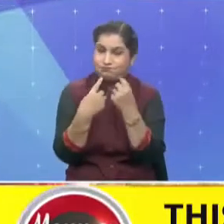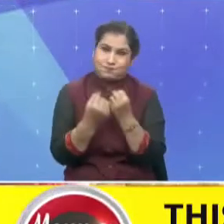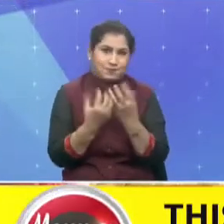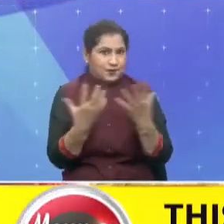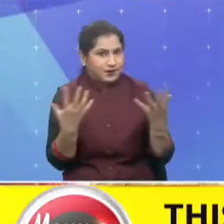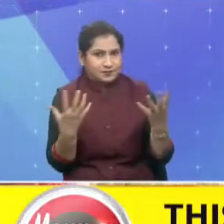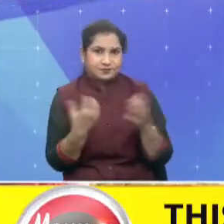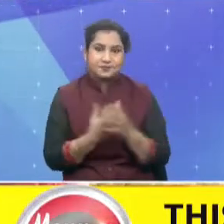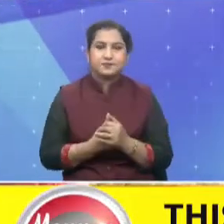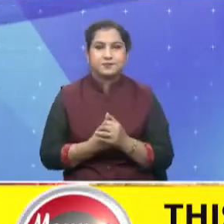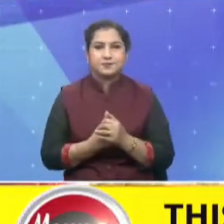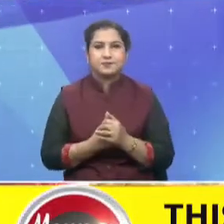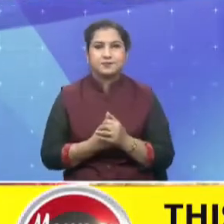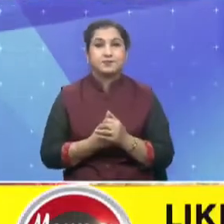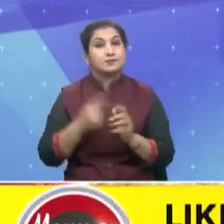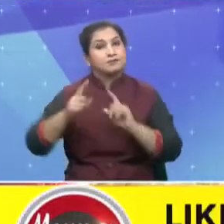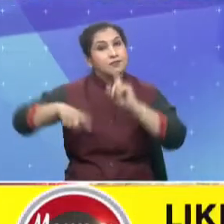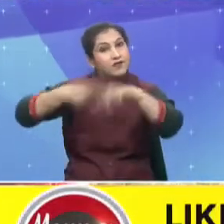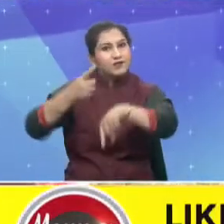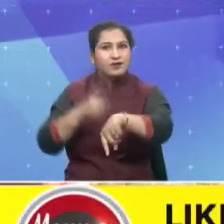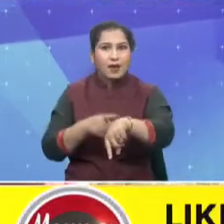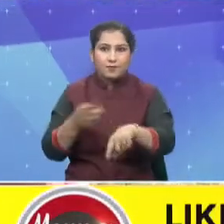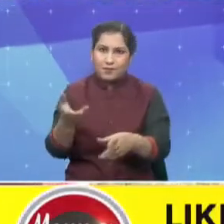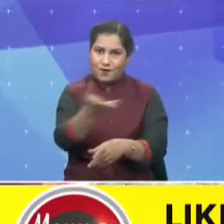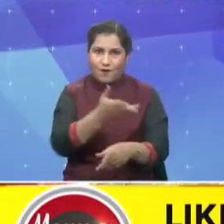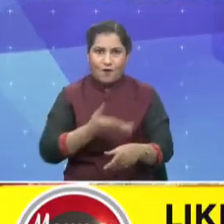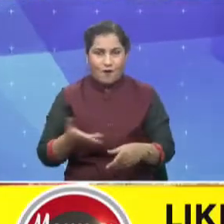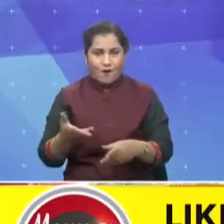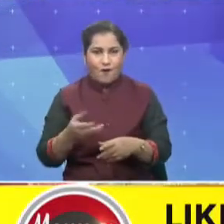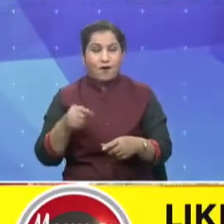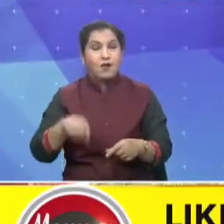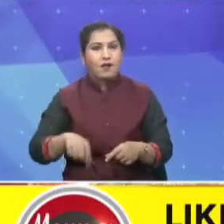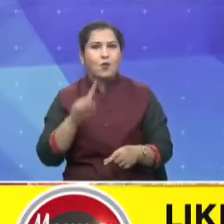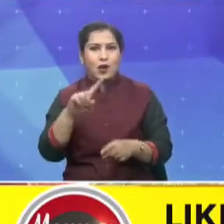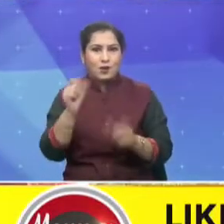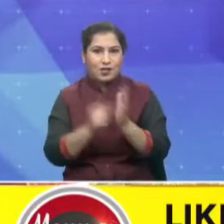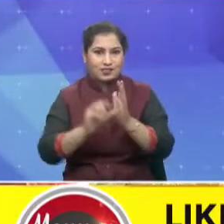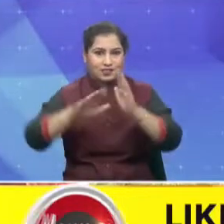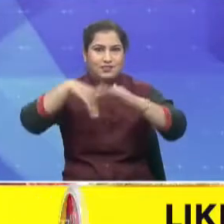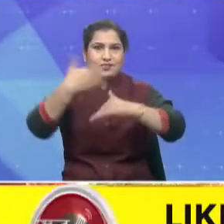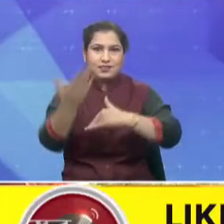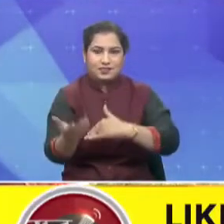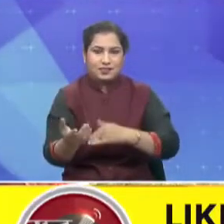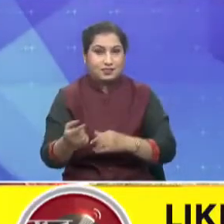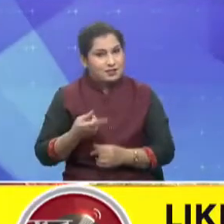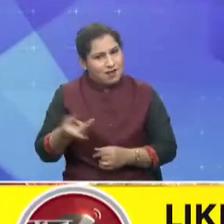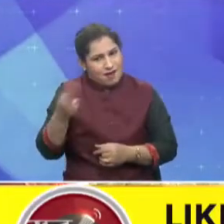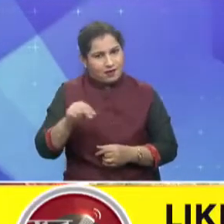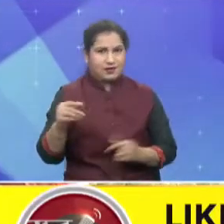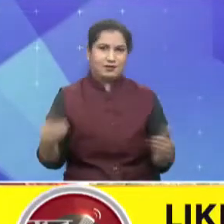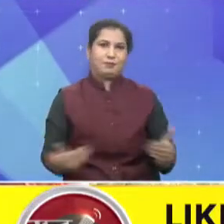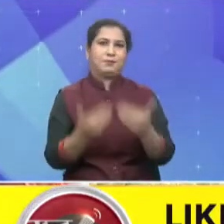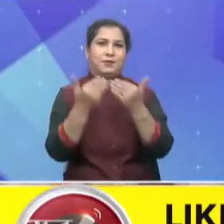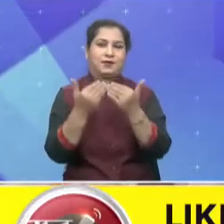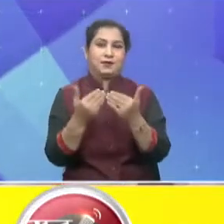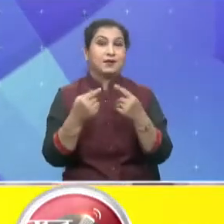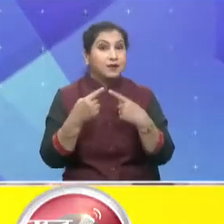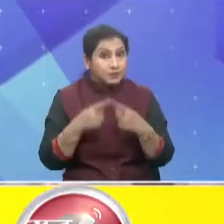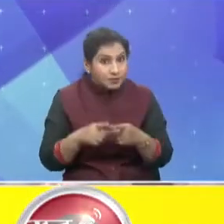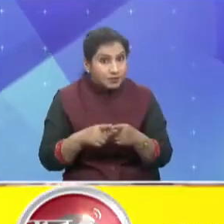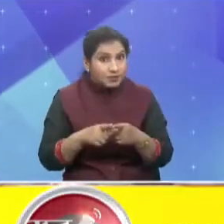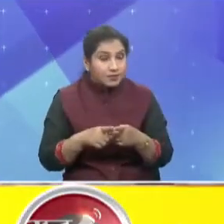की। हर बार की तरह एक महीने बाद हम फिर मिलेंगे,